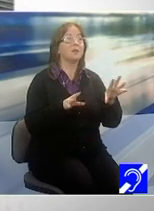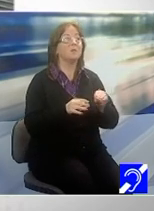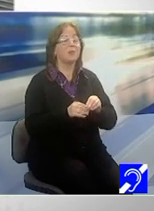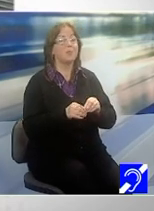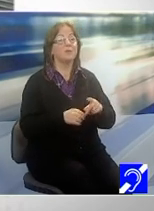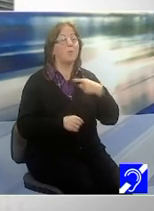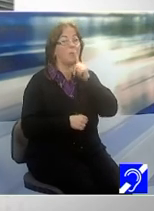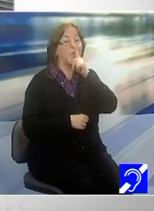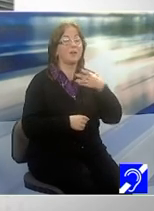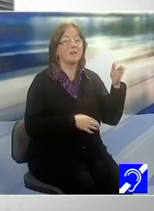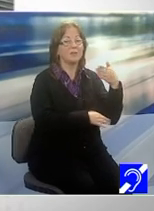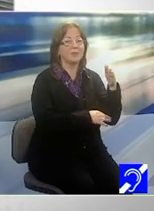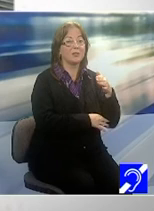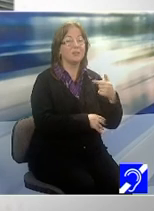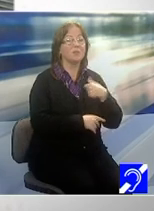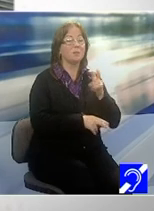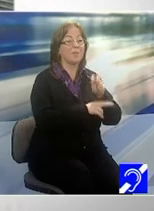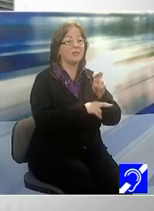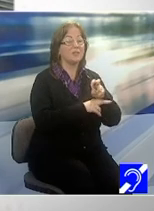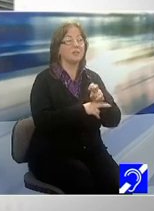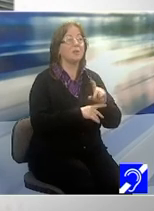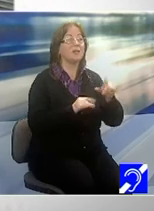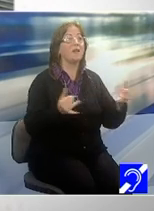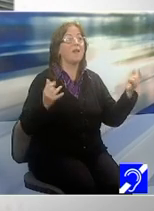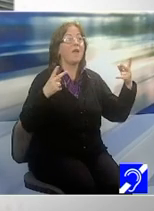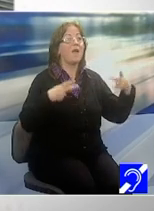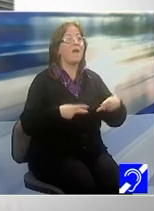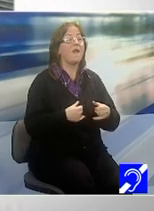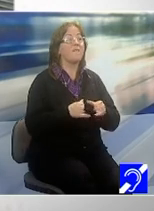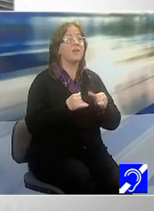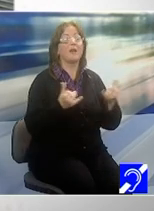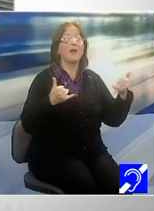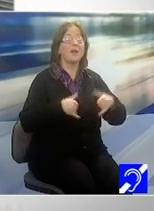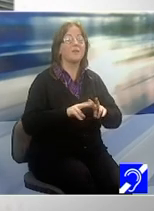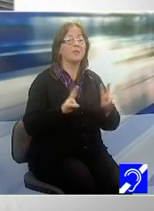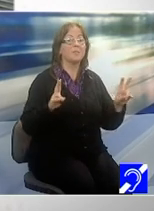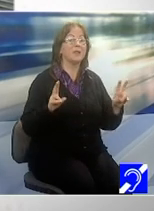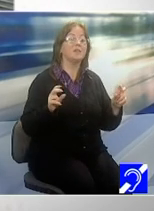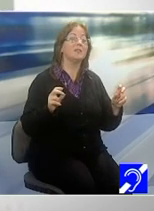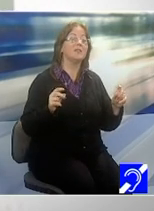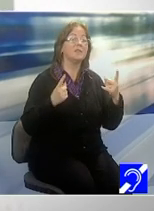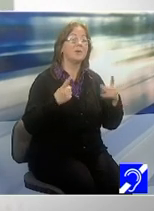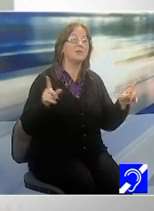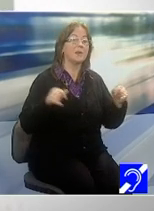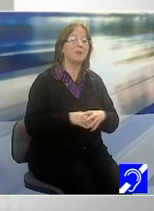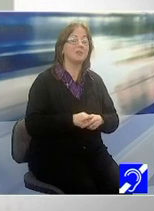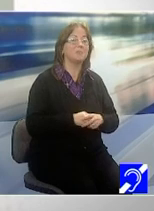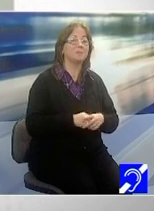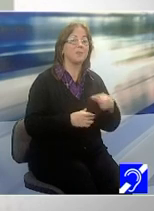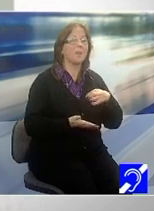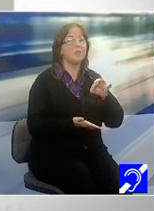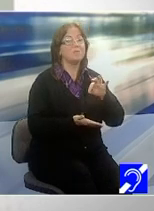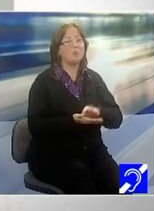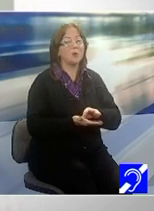participăm la acest eveniment deosebit. Mulțumim încă o dată, vă mai așteptăm. Mulțumesc și ție, Remus. Bun. Punem punct aici ediție de astăzi